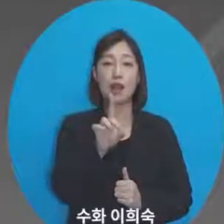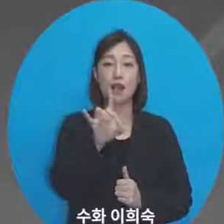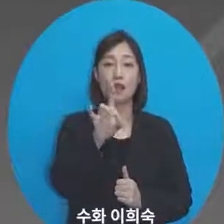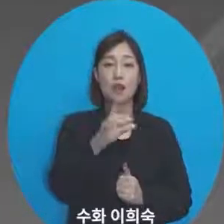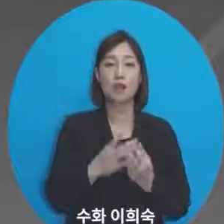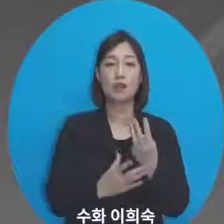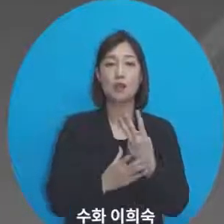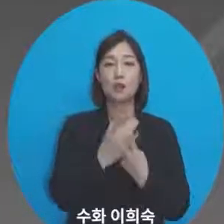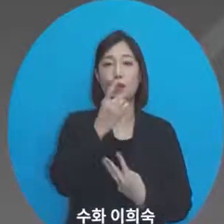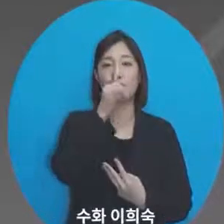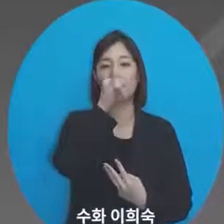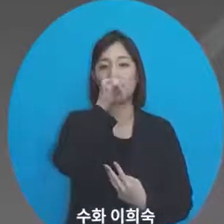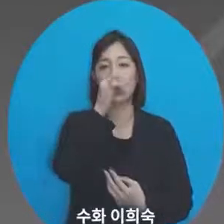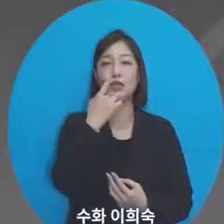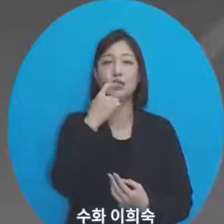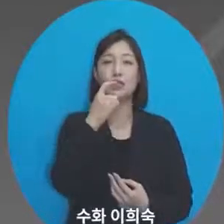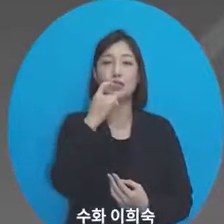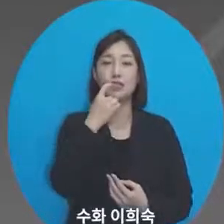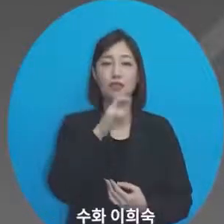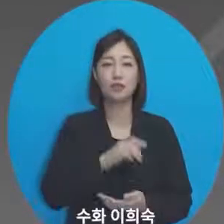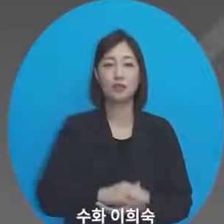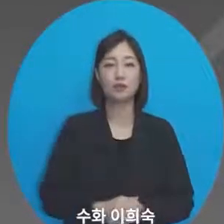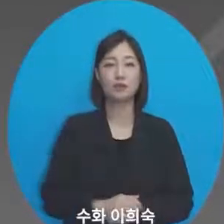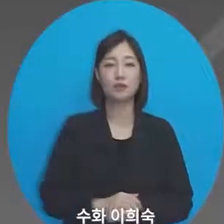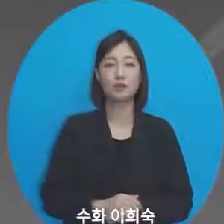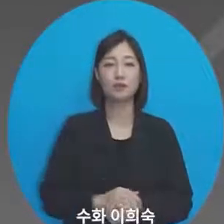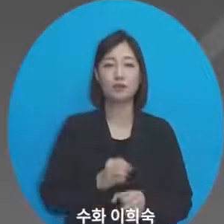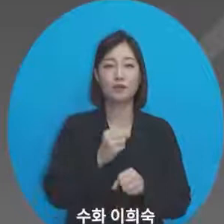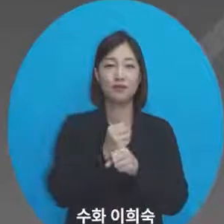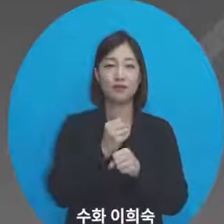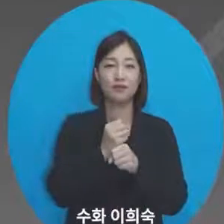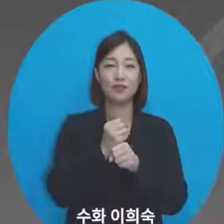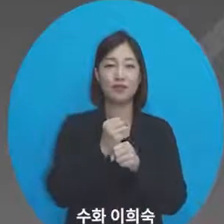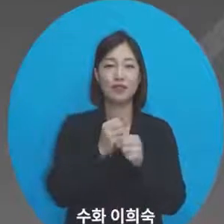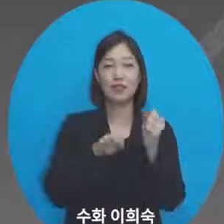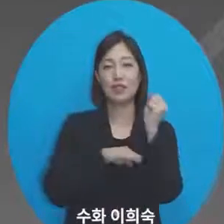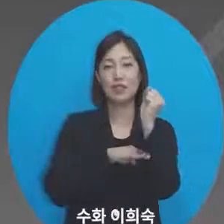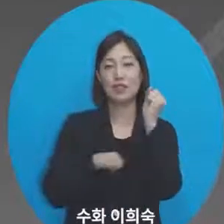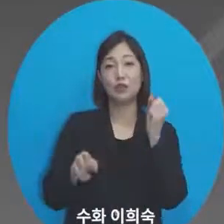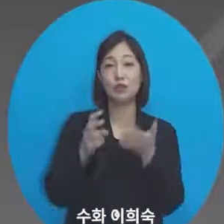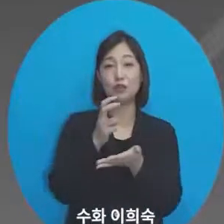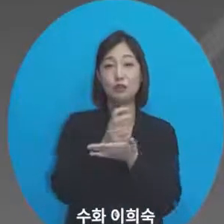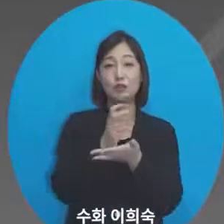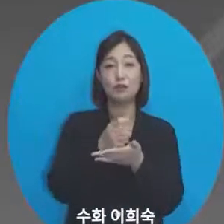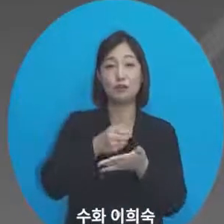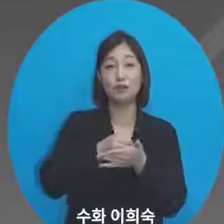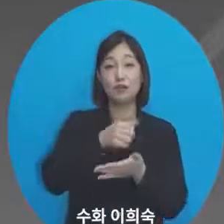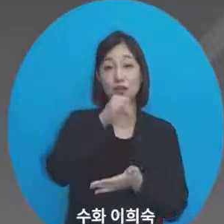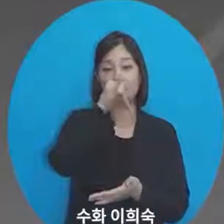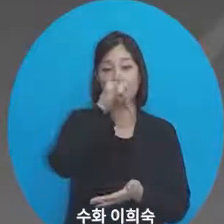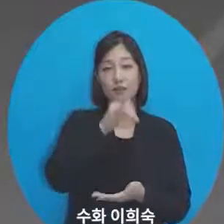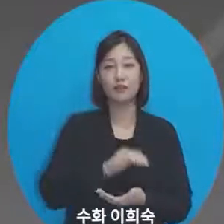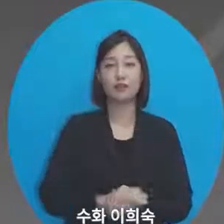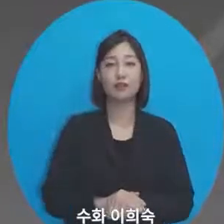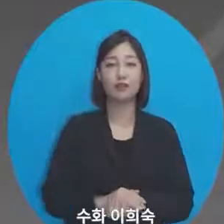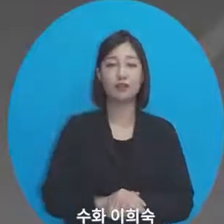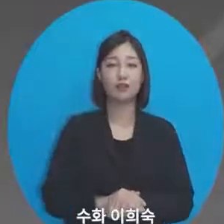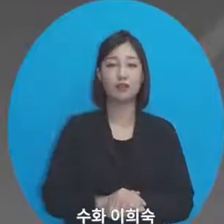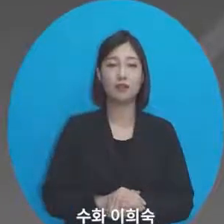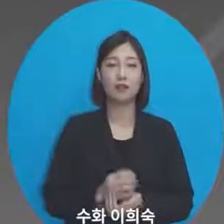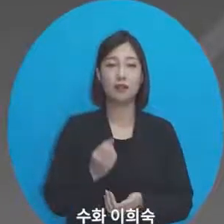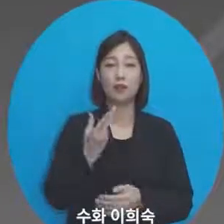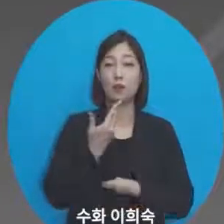색상으로 통일화시켜서 제작을 하도록 규정을 명문화하였습니다. 네, 수직형 표지판도